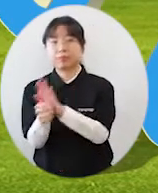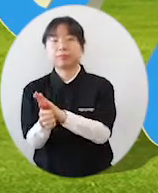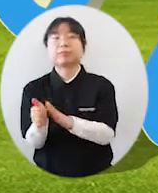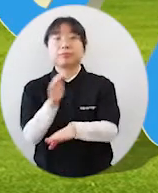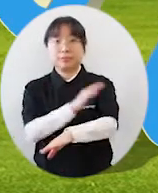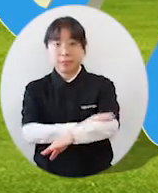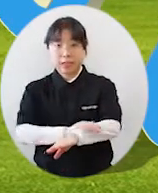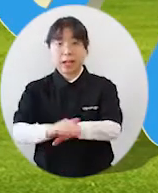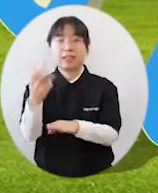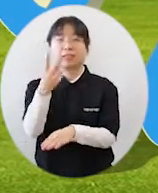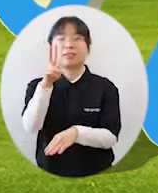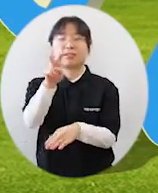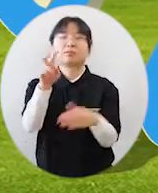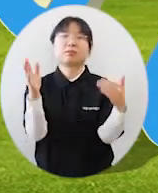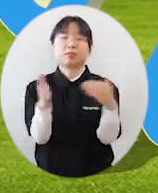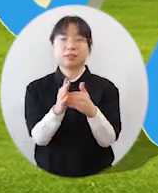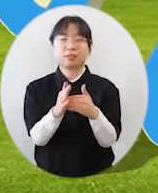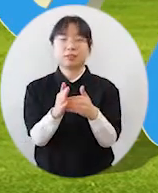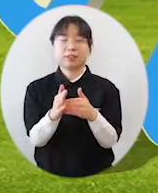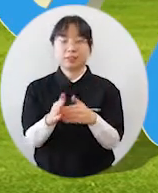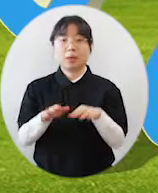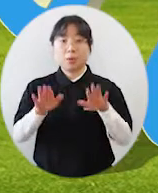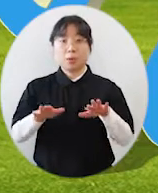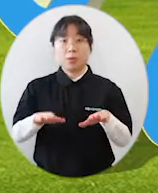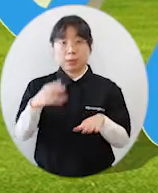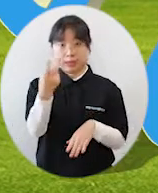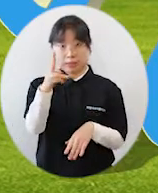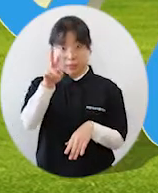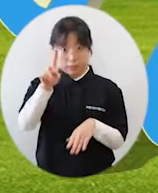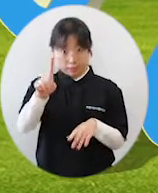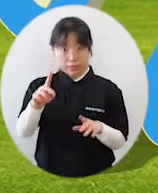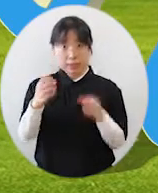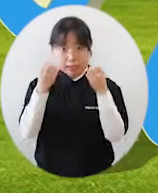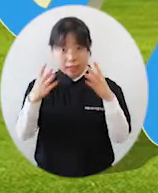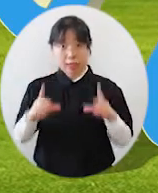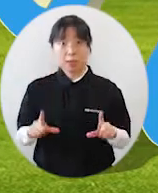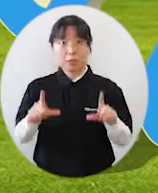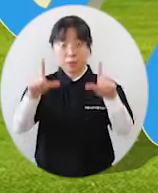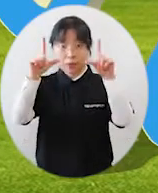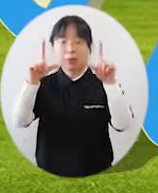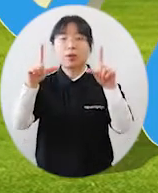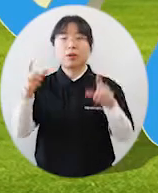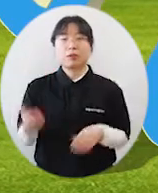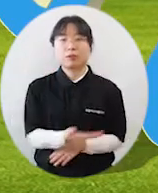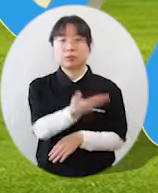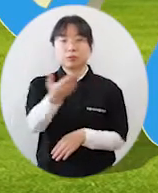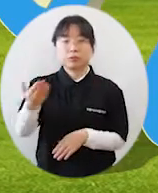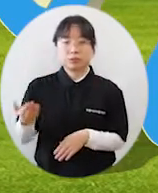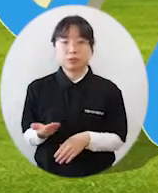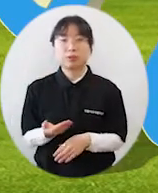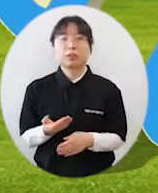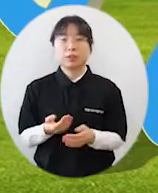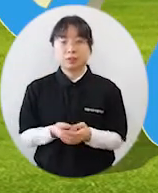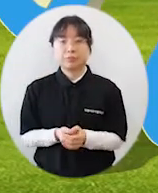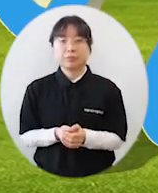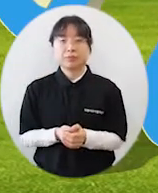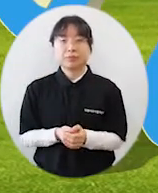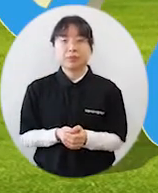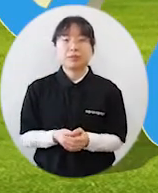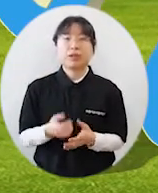새로운 희망을 꿈꾸며 시작의 설렘 을 나누는 2011년 새해가 밝았습니다 앞서 전해드린